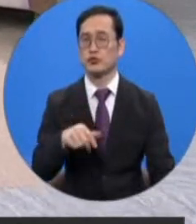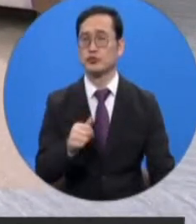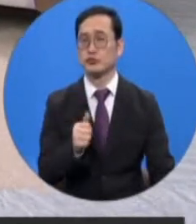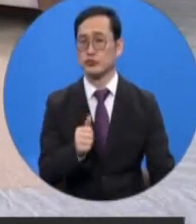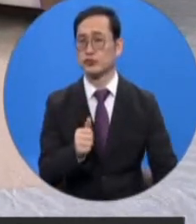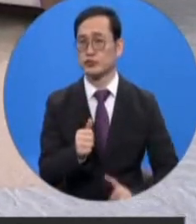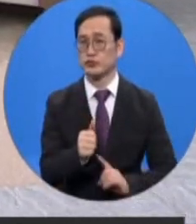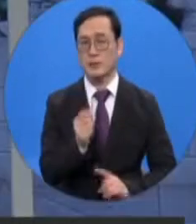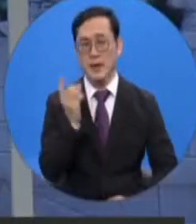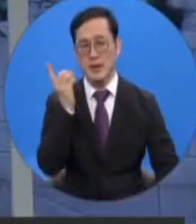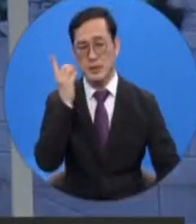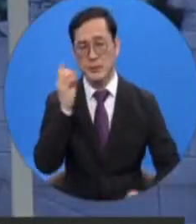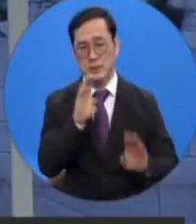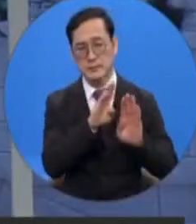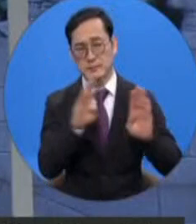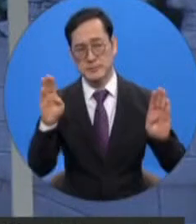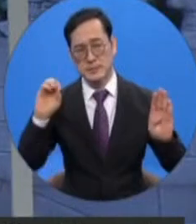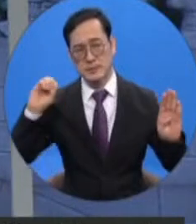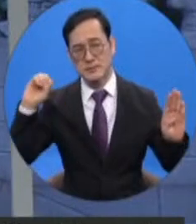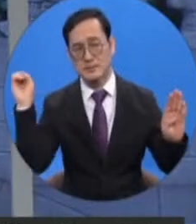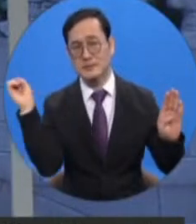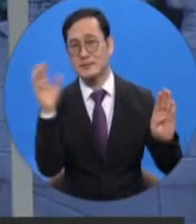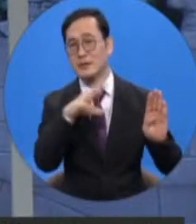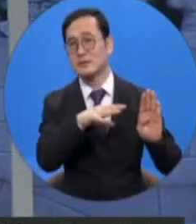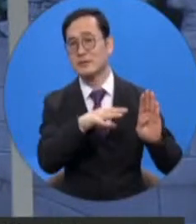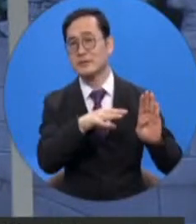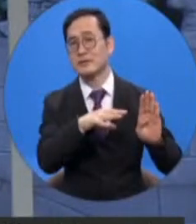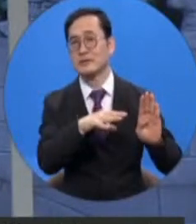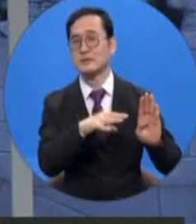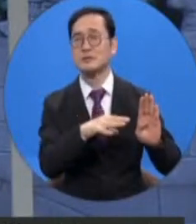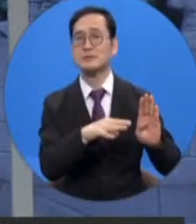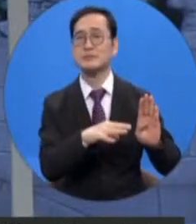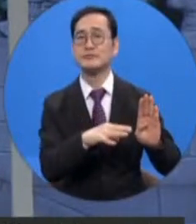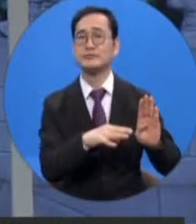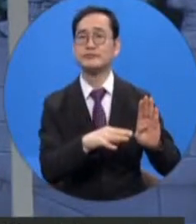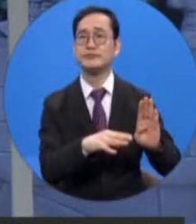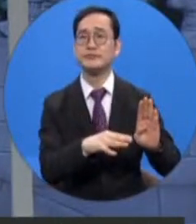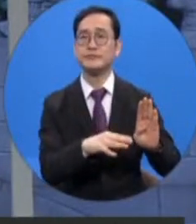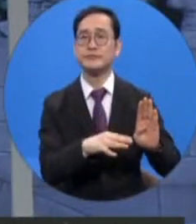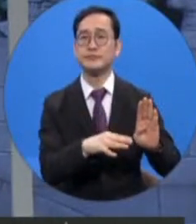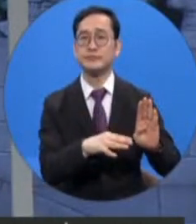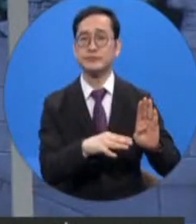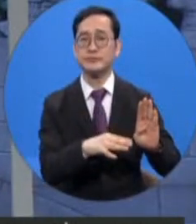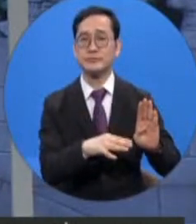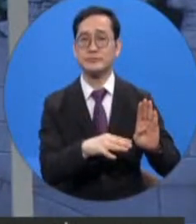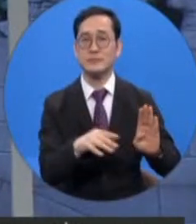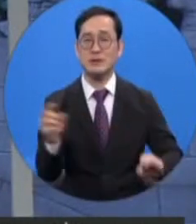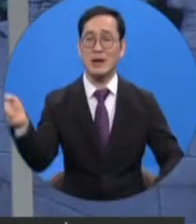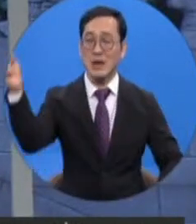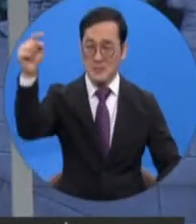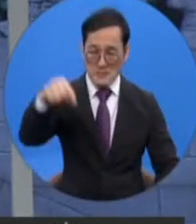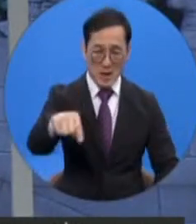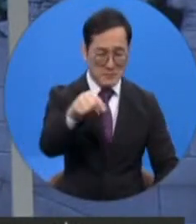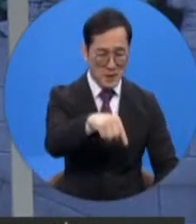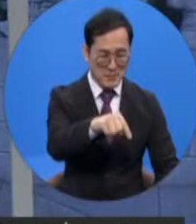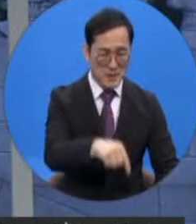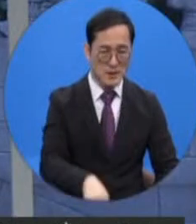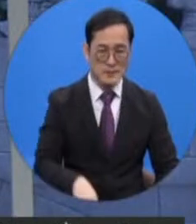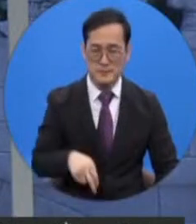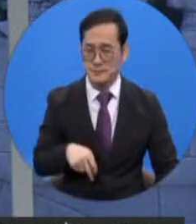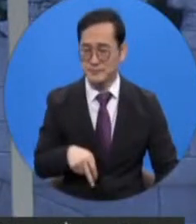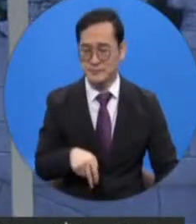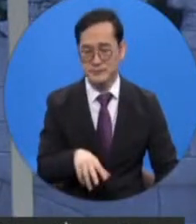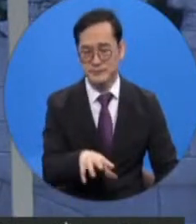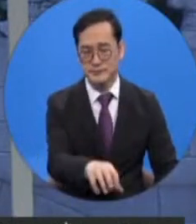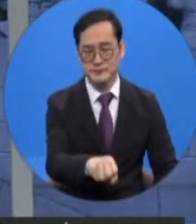휴대폰을 집어던졌을 때 영상 저희가 잠시 후에 좀 보내드릴 텐데 그 휴대폰을 주워간 사람이 이재명 후보의